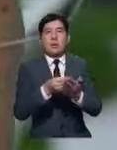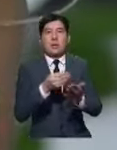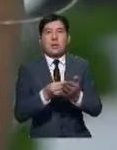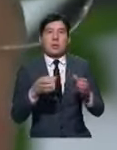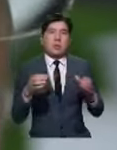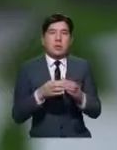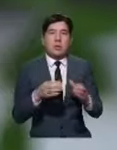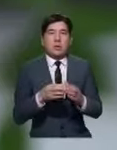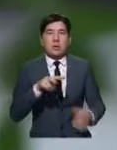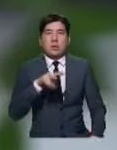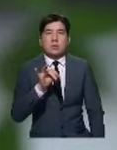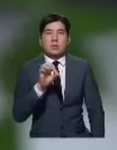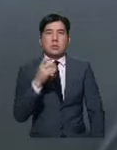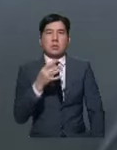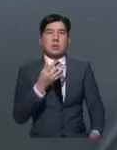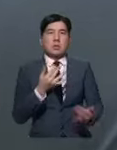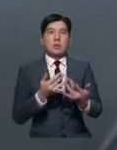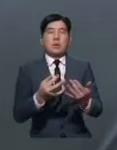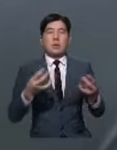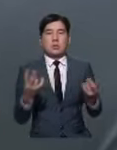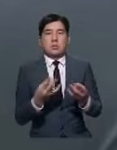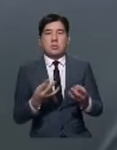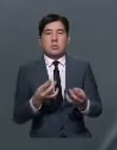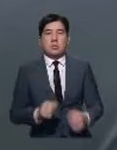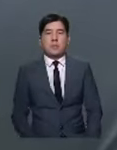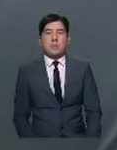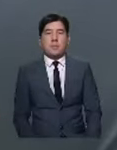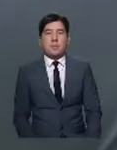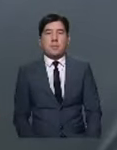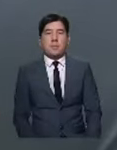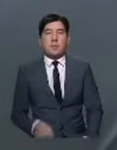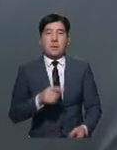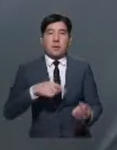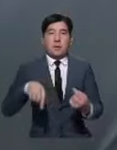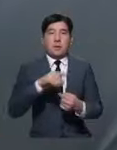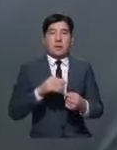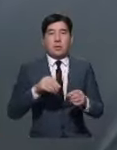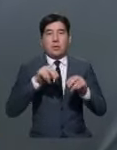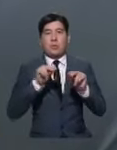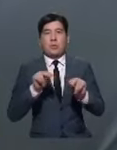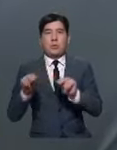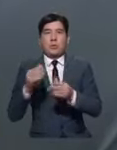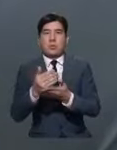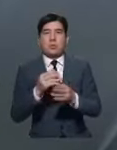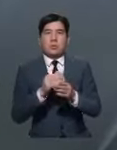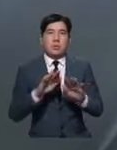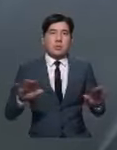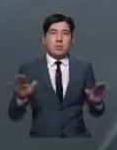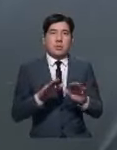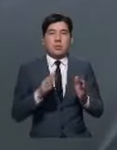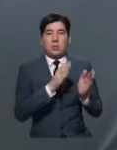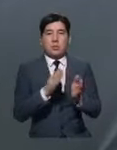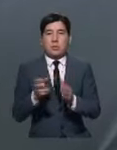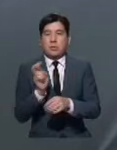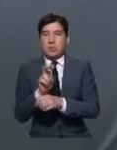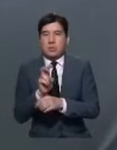ғана талап ету керек деп санайды. Это же неконтролируемый процесс. Құқықтық алаңда музыкалық шығармалардың қолданысын реттеу мүмкін емес